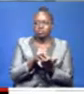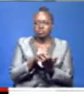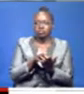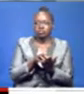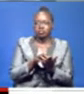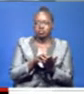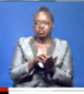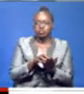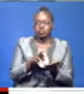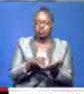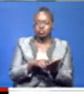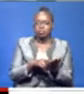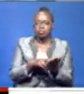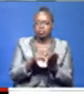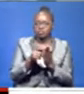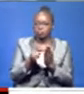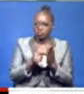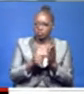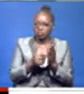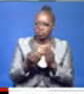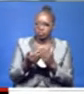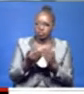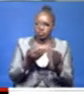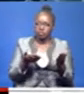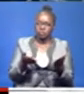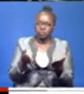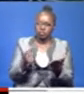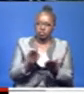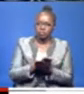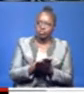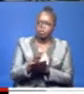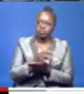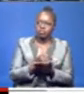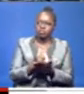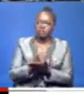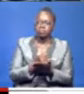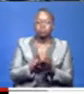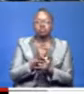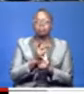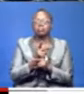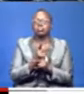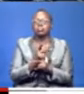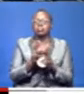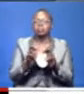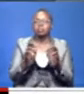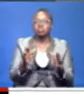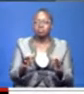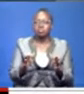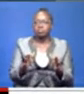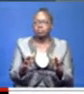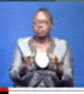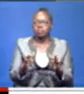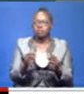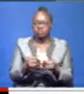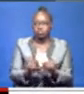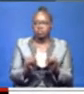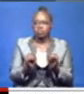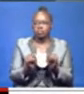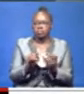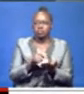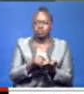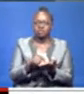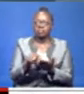kwa kina kabla hazijafungwa na kuhifadhiwa. Watafiti wa kituo hicho watafanya jaribio la upandaji